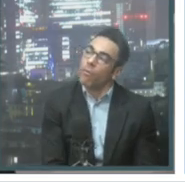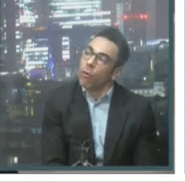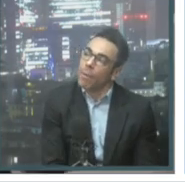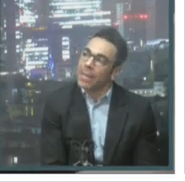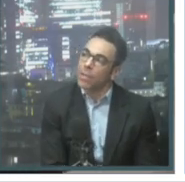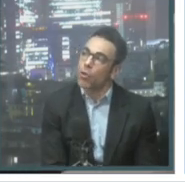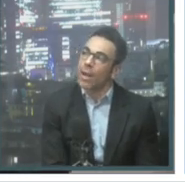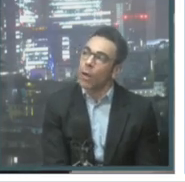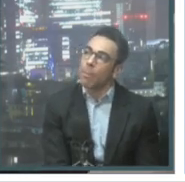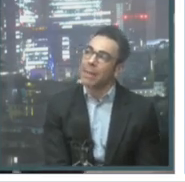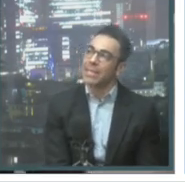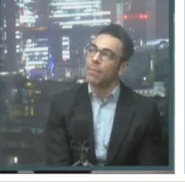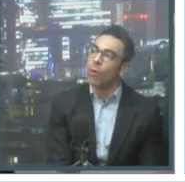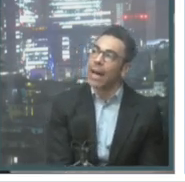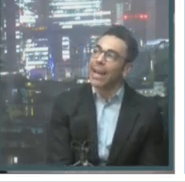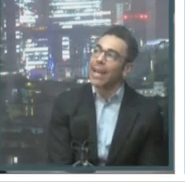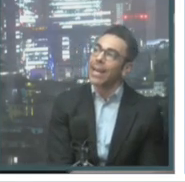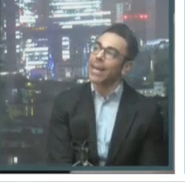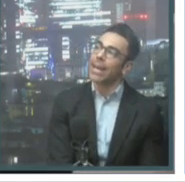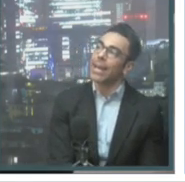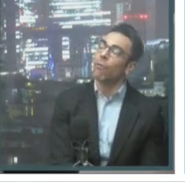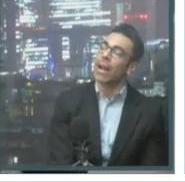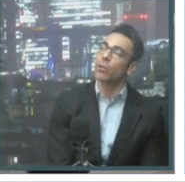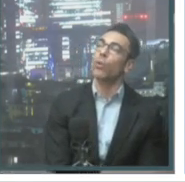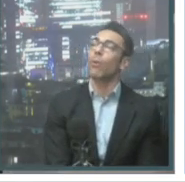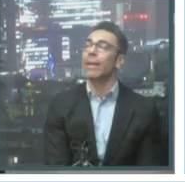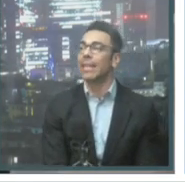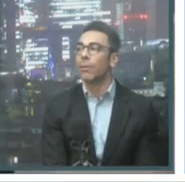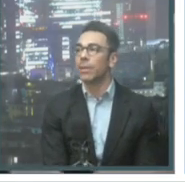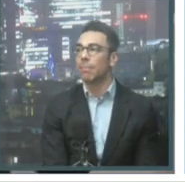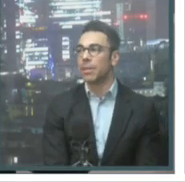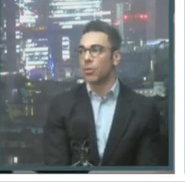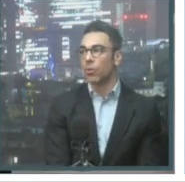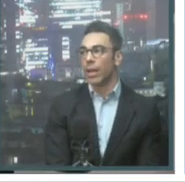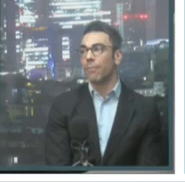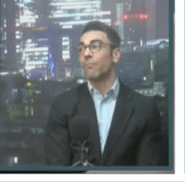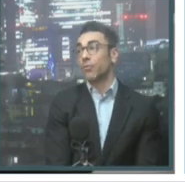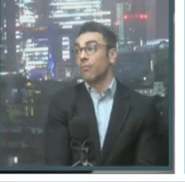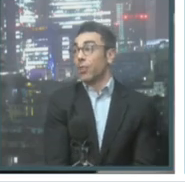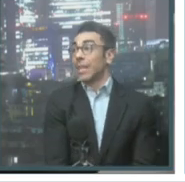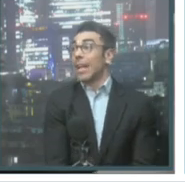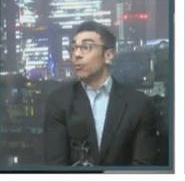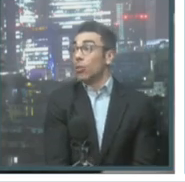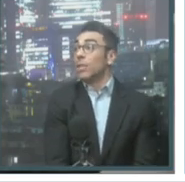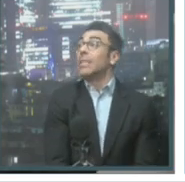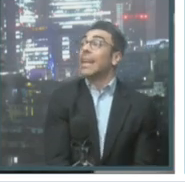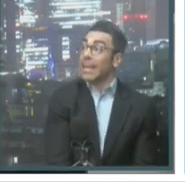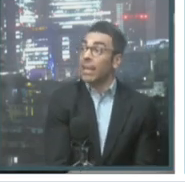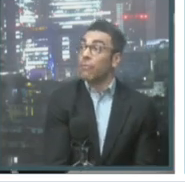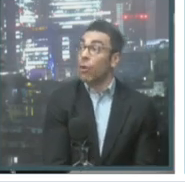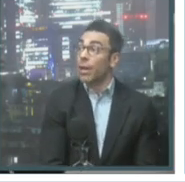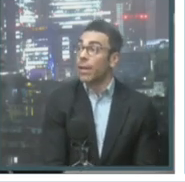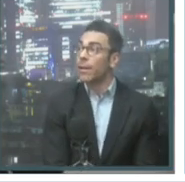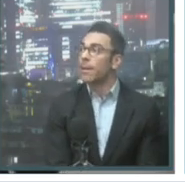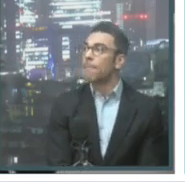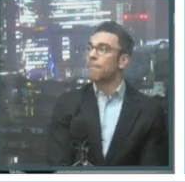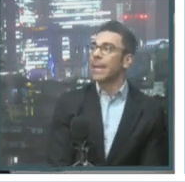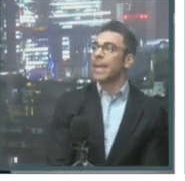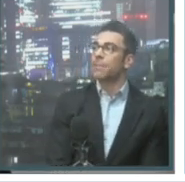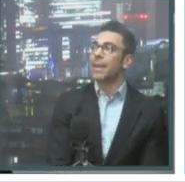ovviamente sono anche qui per stimolare lavorare sulle qualità di queste persone cercando di tirare fuori